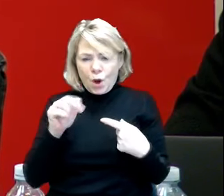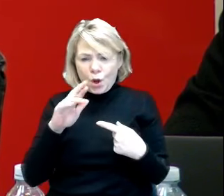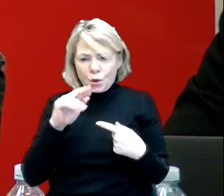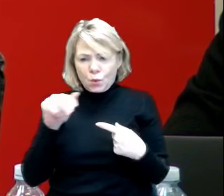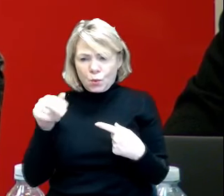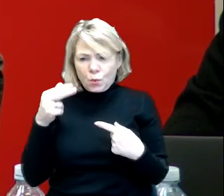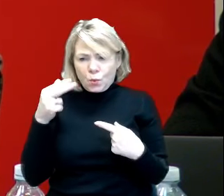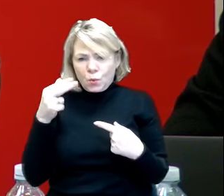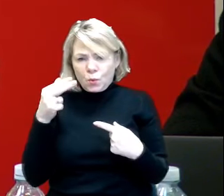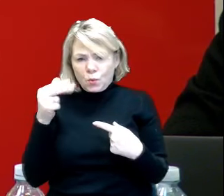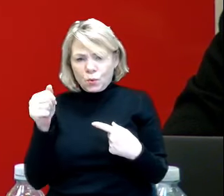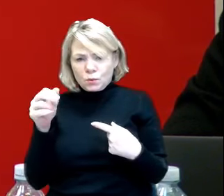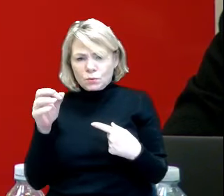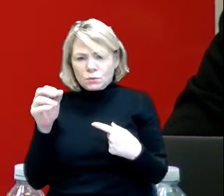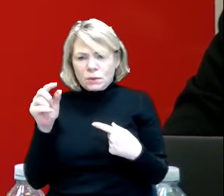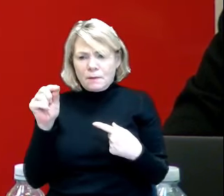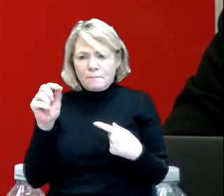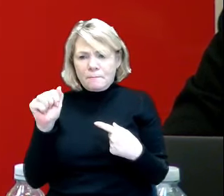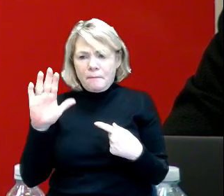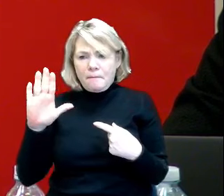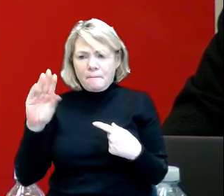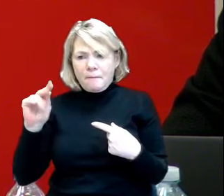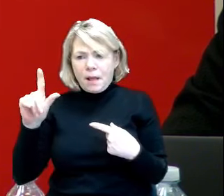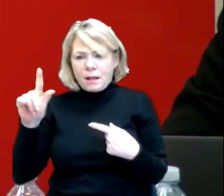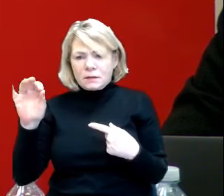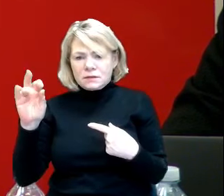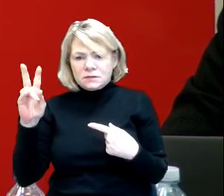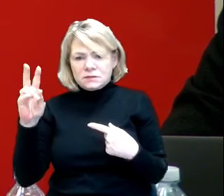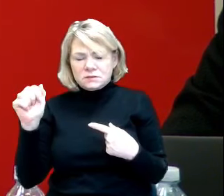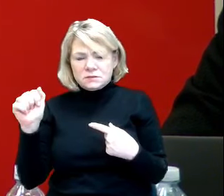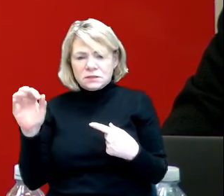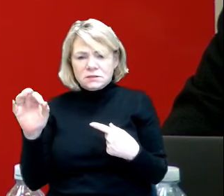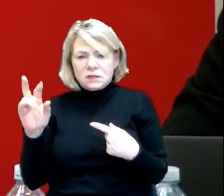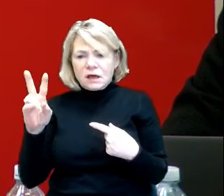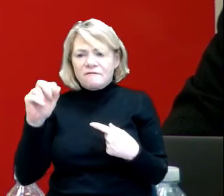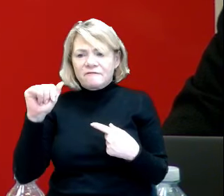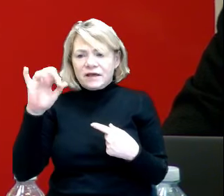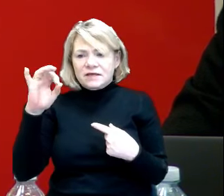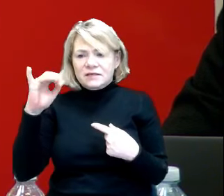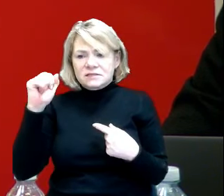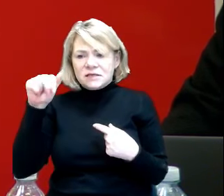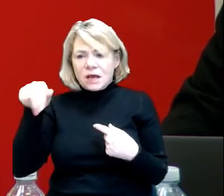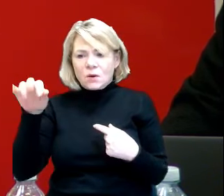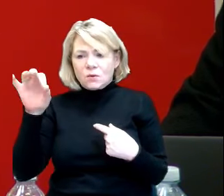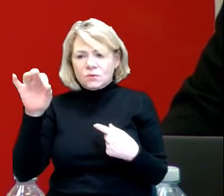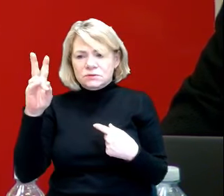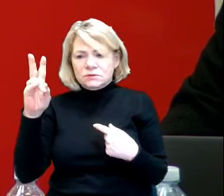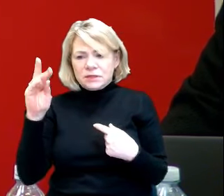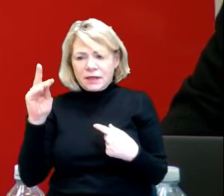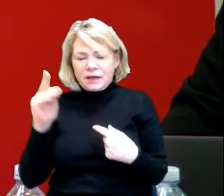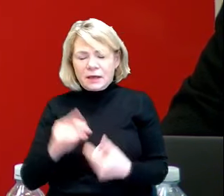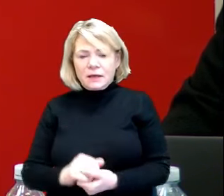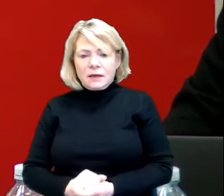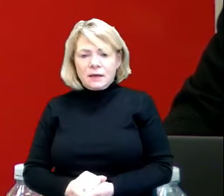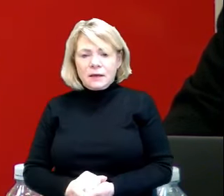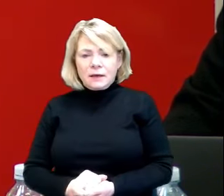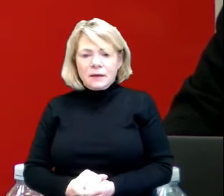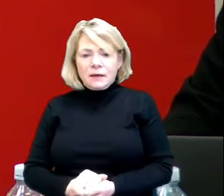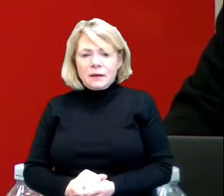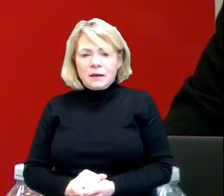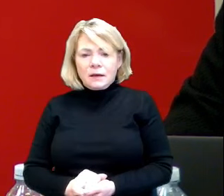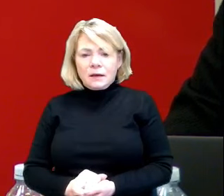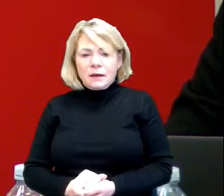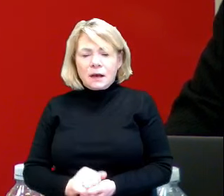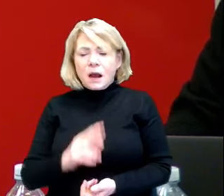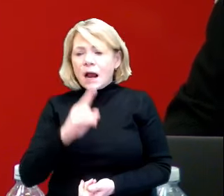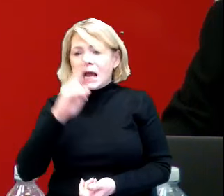ponas razbadauskas ponia laura vaisiauskė kas būtų kas būtų